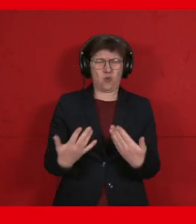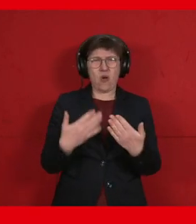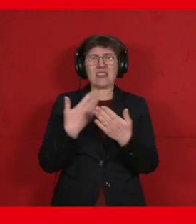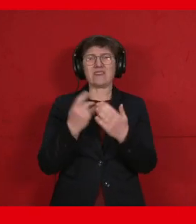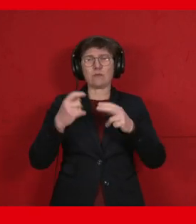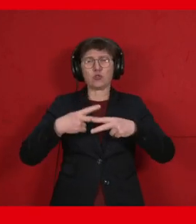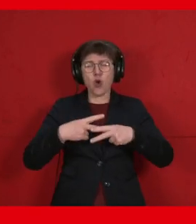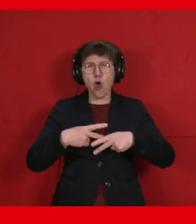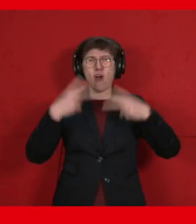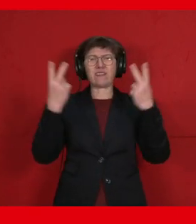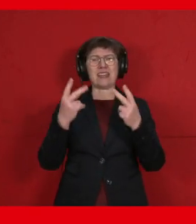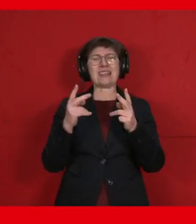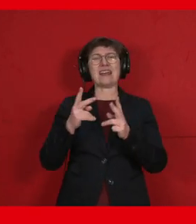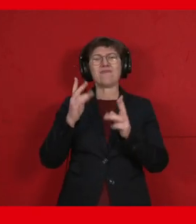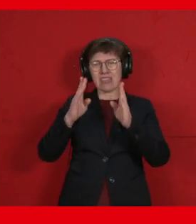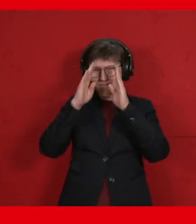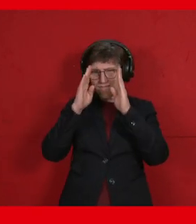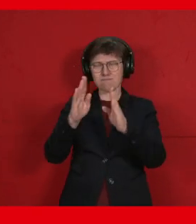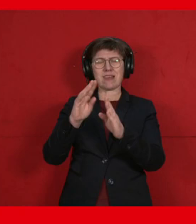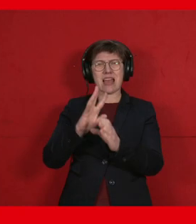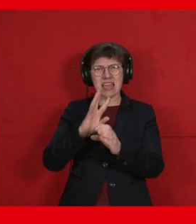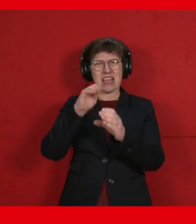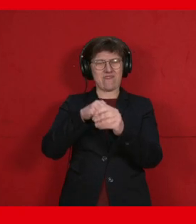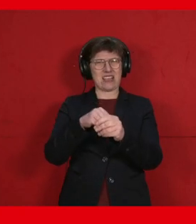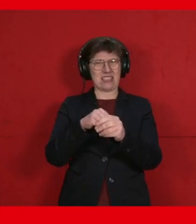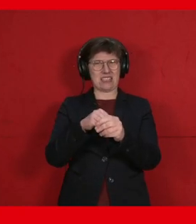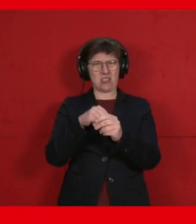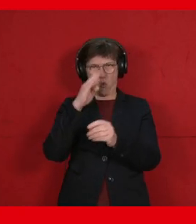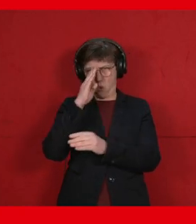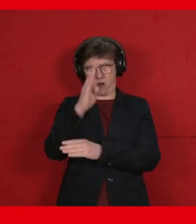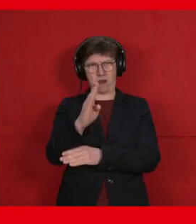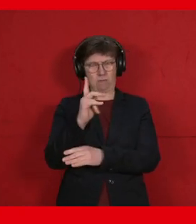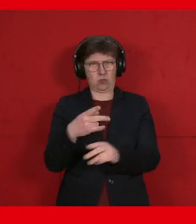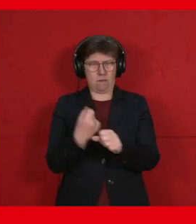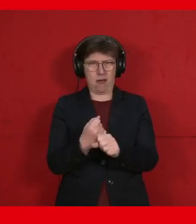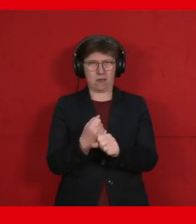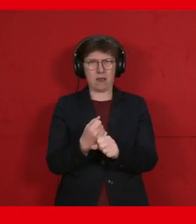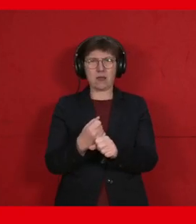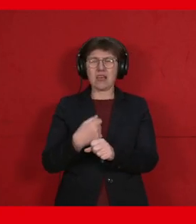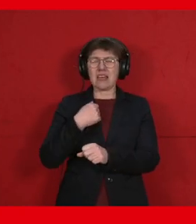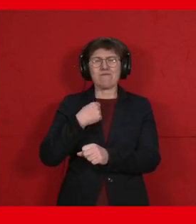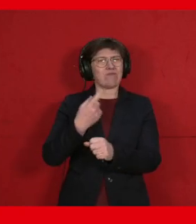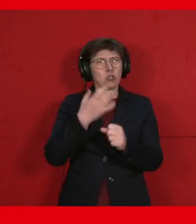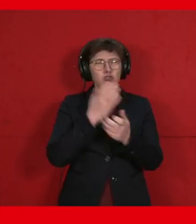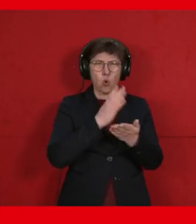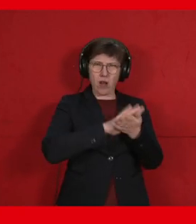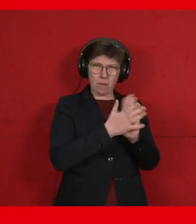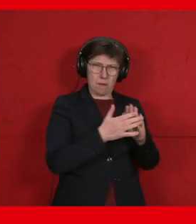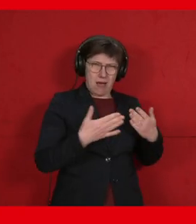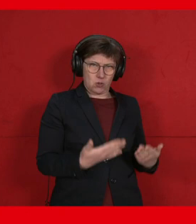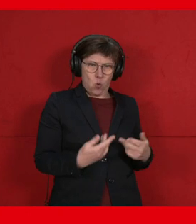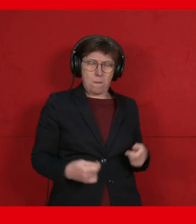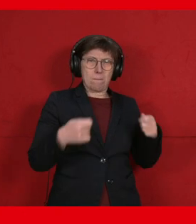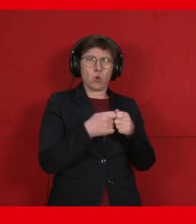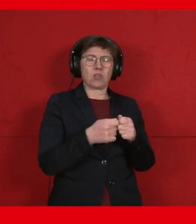hohes, öffentliches, aber gerichtetes Investitionsniveau haben. Ich will sicherstellen, dass es bleibt bei dem, was wir haben. Ich habe gesagt, der